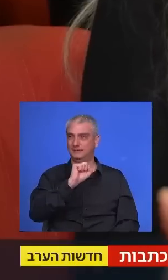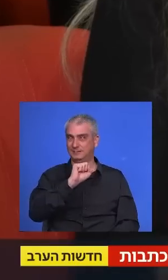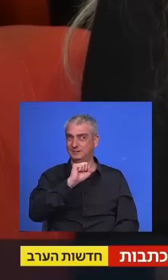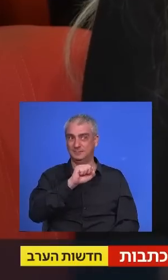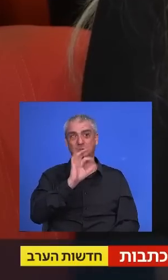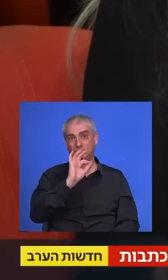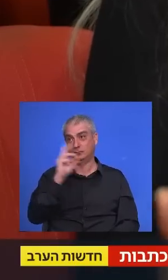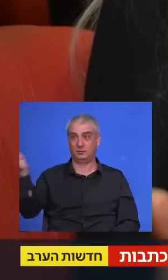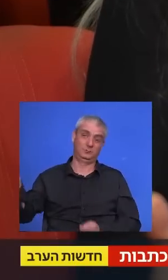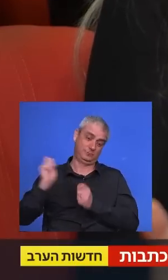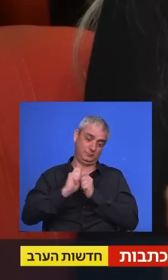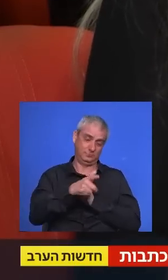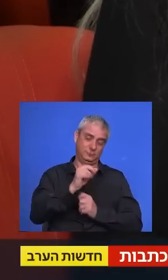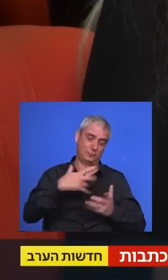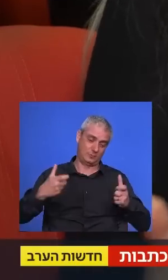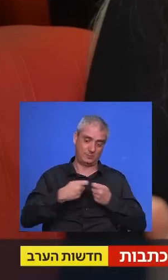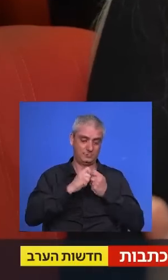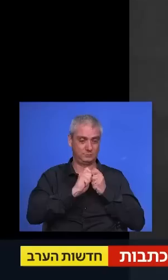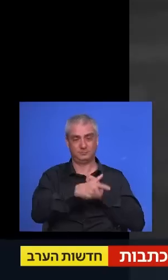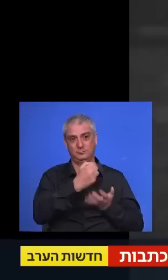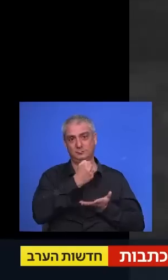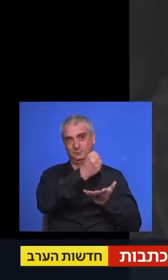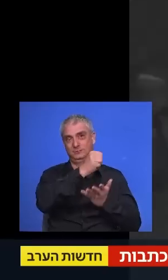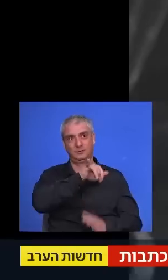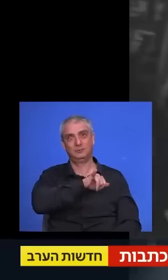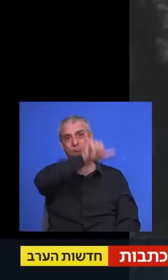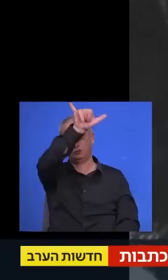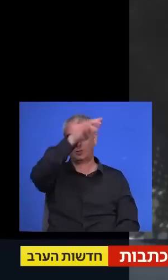כדי שנוכל לממן את המשלחת.